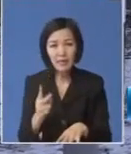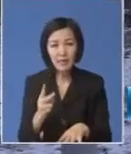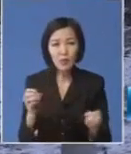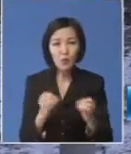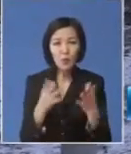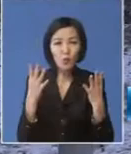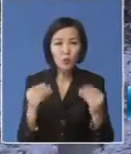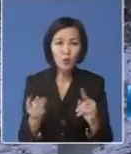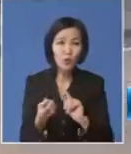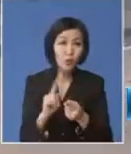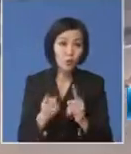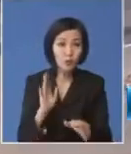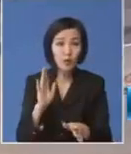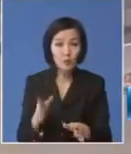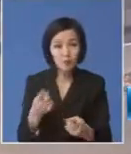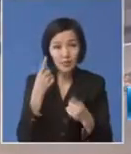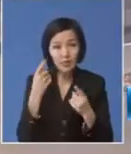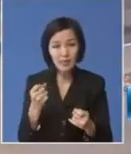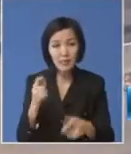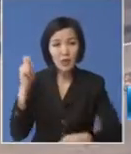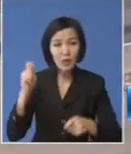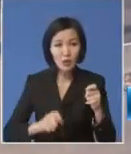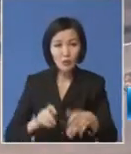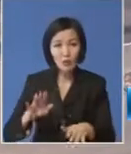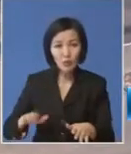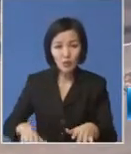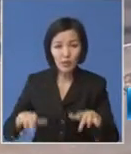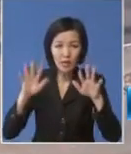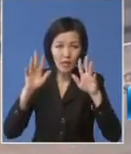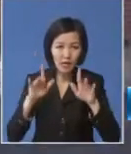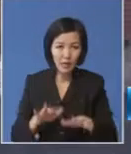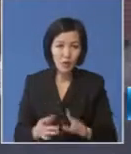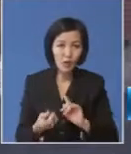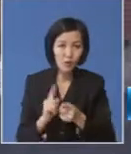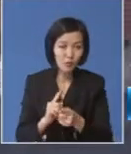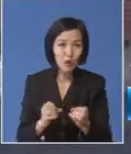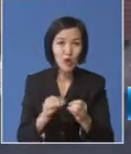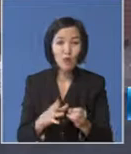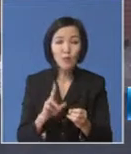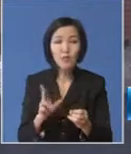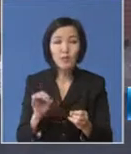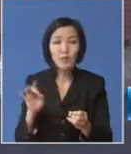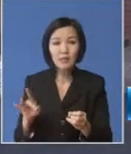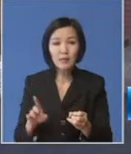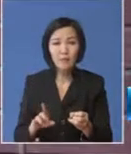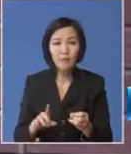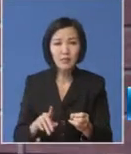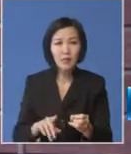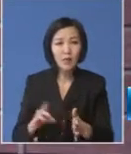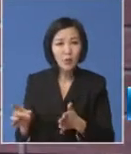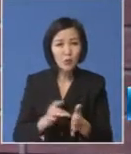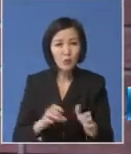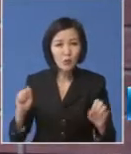онкүндігі құбылмалы болатынын ескертеді. Яғни жауын шашын соңы қалың қарға ұласуы мүмкін. 15 қаңтардан бастап күн күрт суытады.